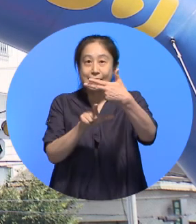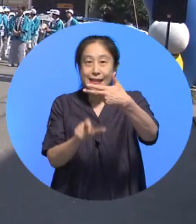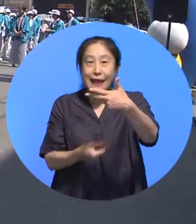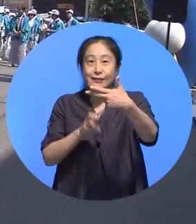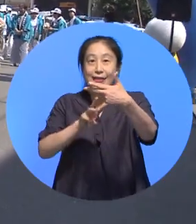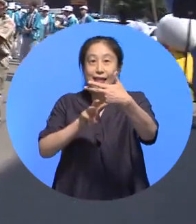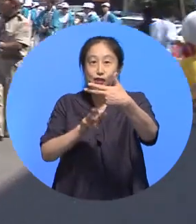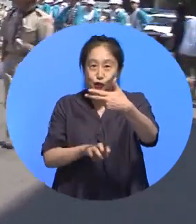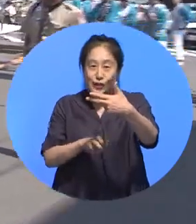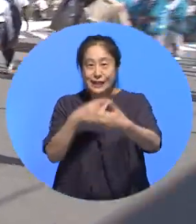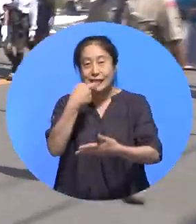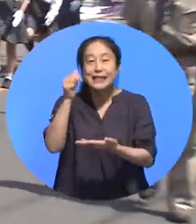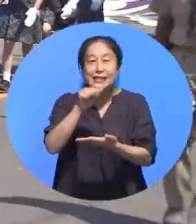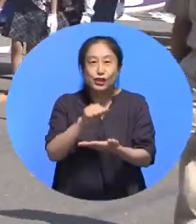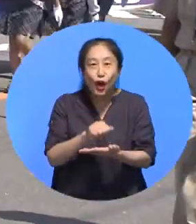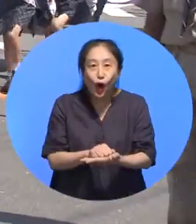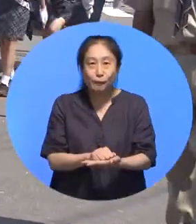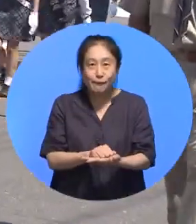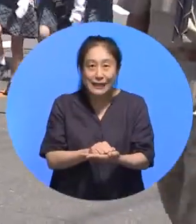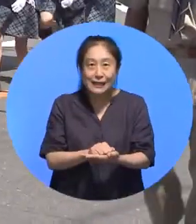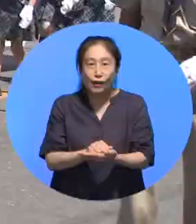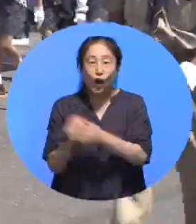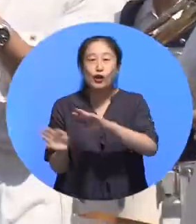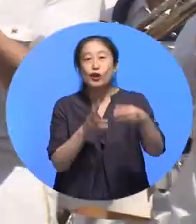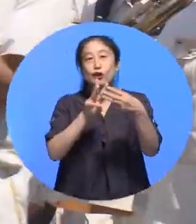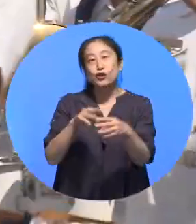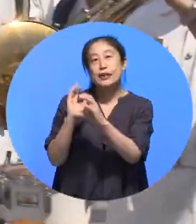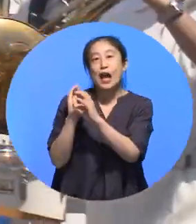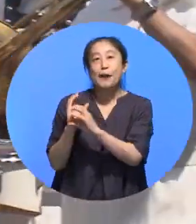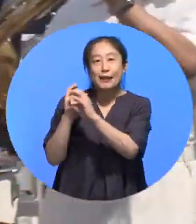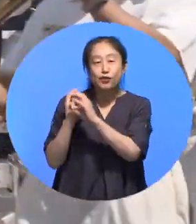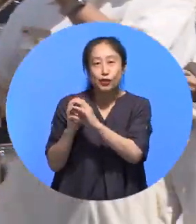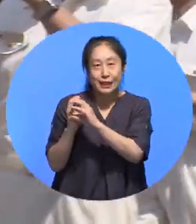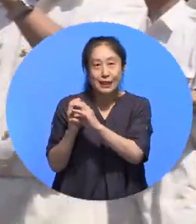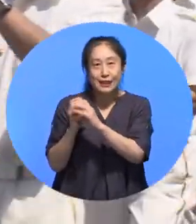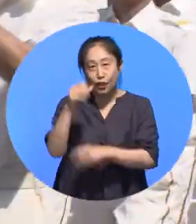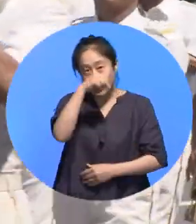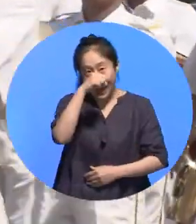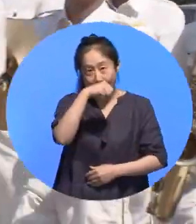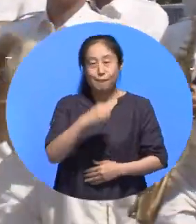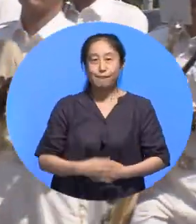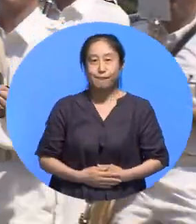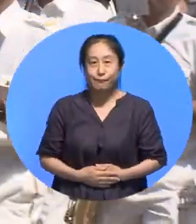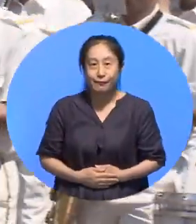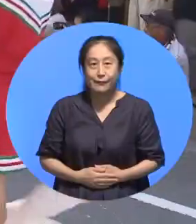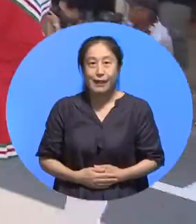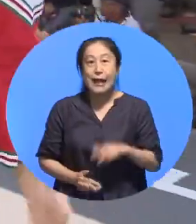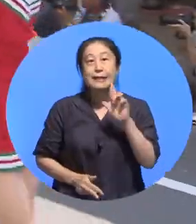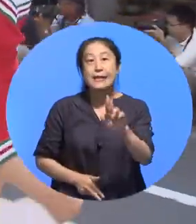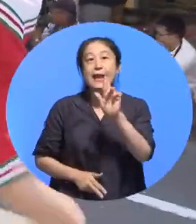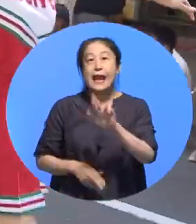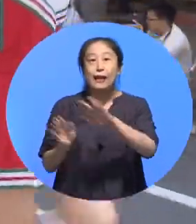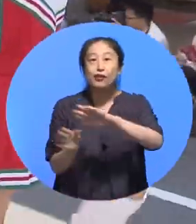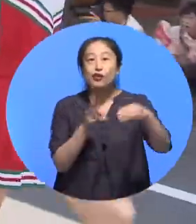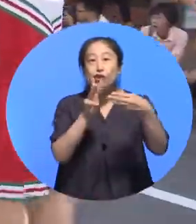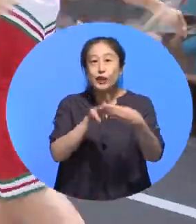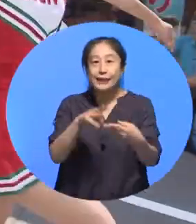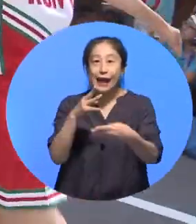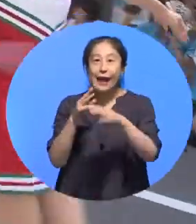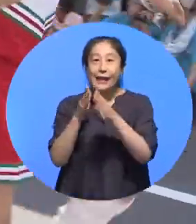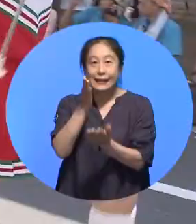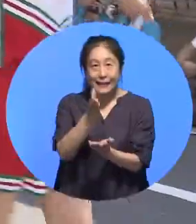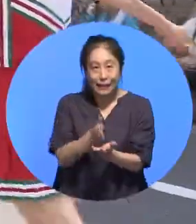日日曜日に行われる杉田祭り本祭りJR杉田駅前の旭日通りで